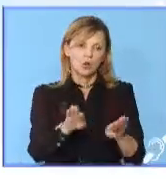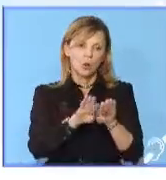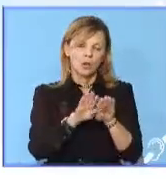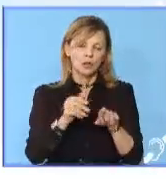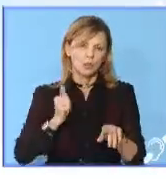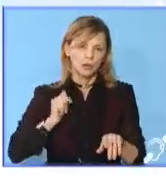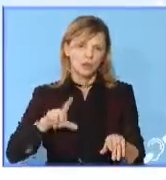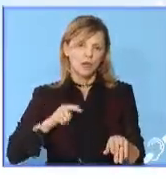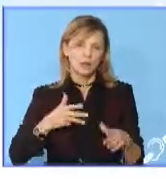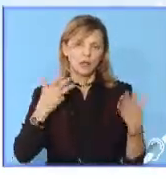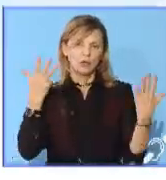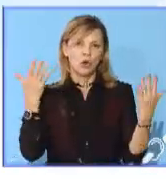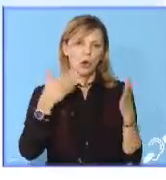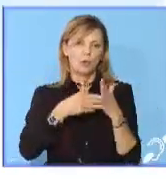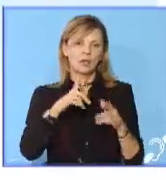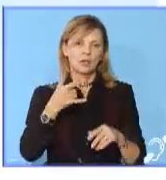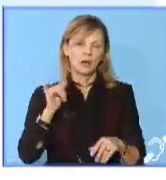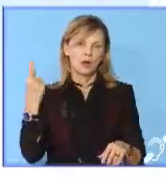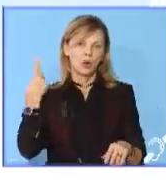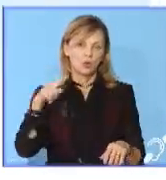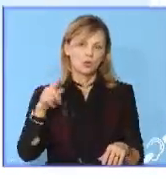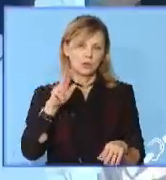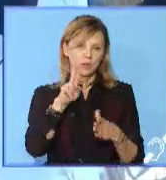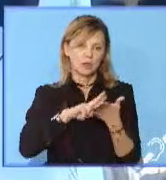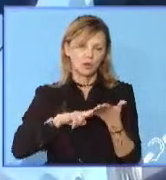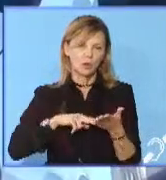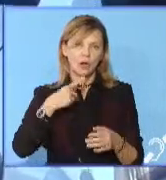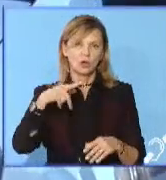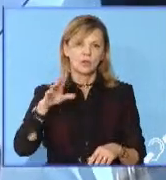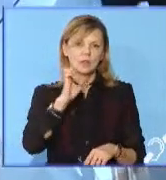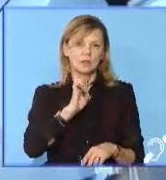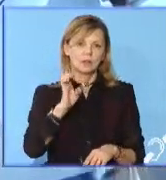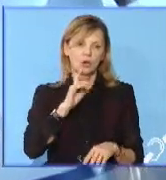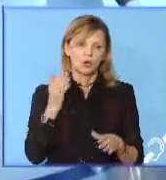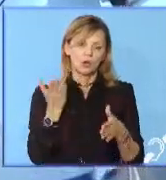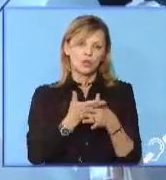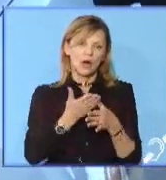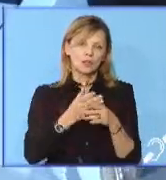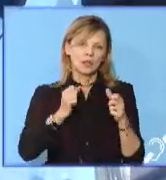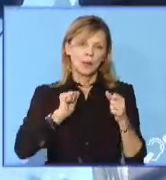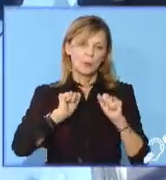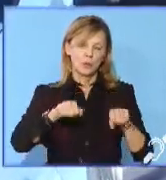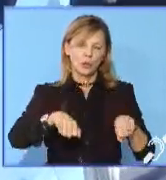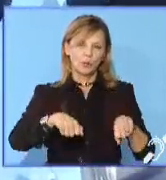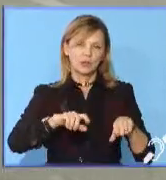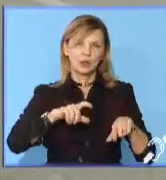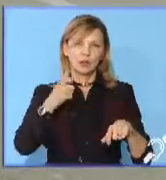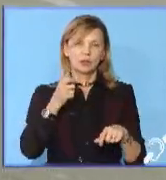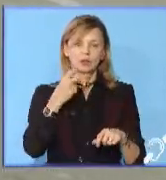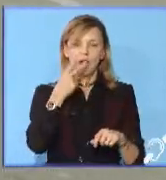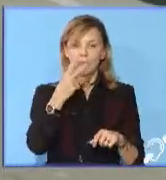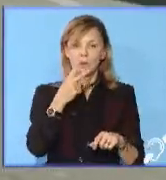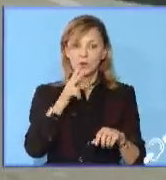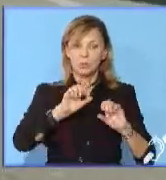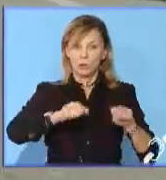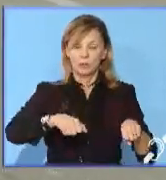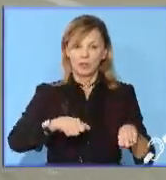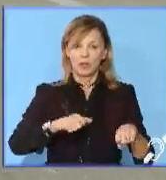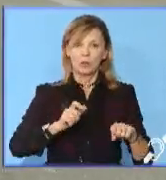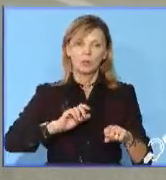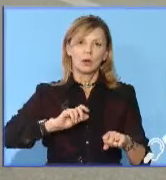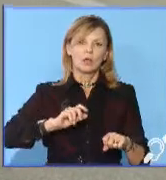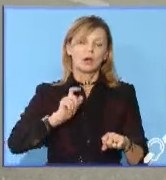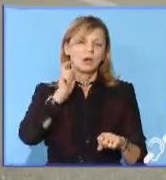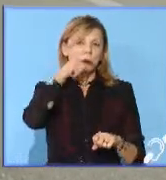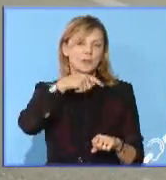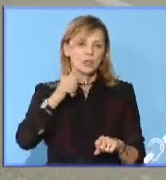în care erau 9.000 de lei, 100 de dolari, 100 de euro și actele proprietarului. Când și-a dat seama că îi lipsește bunul, proprietarul a reclamat furtul